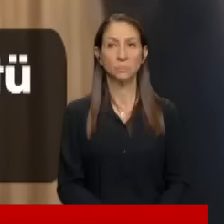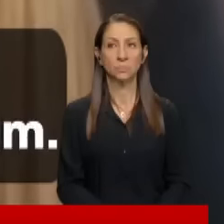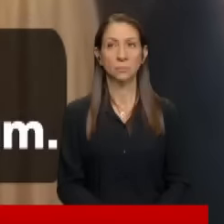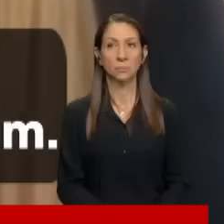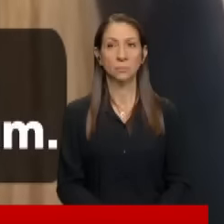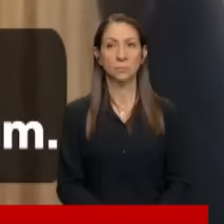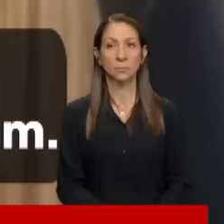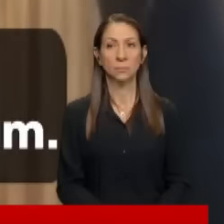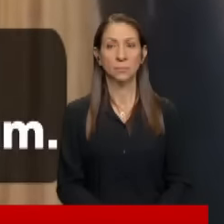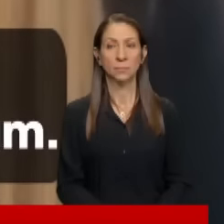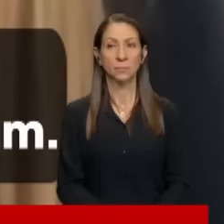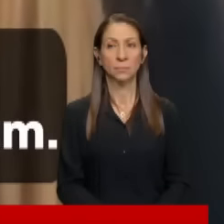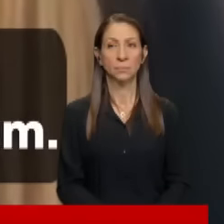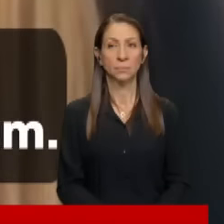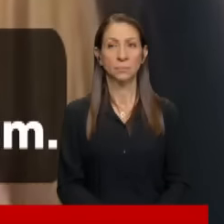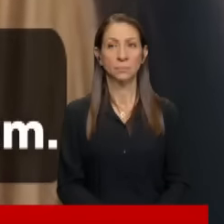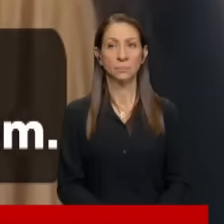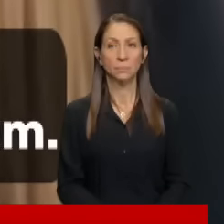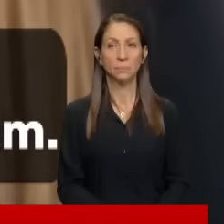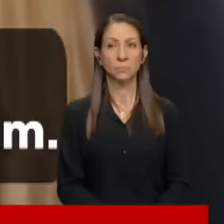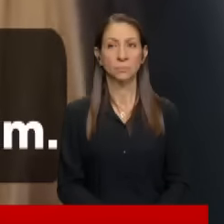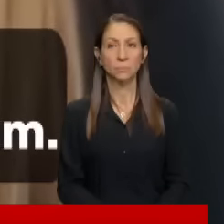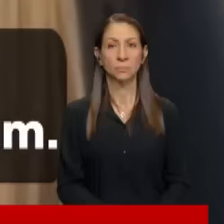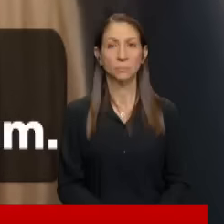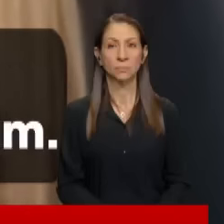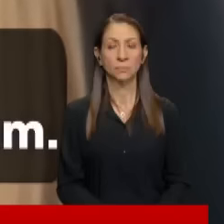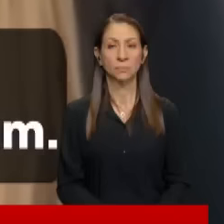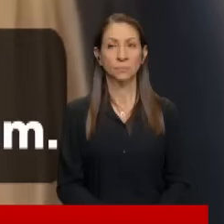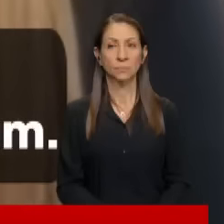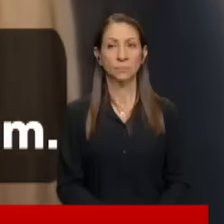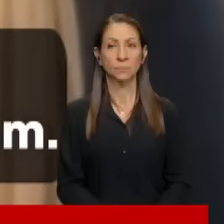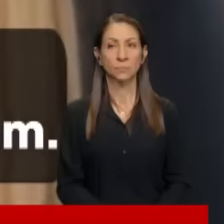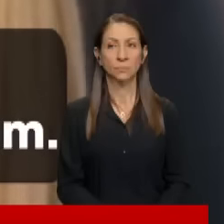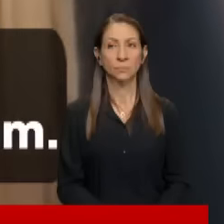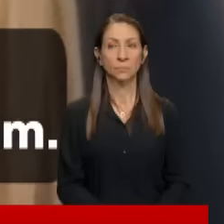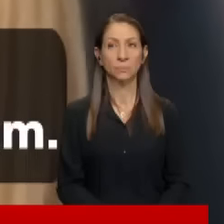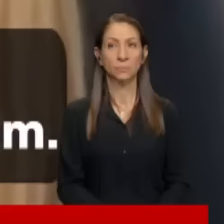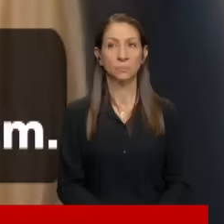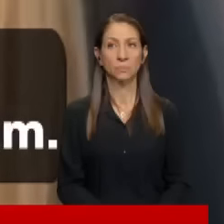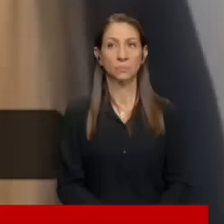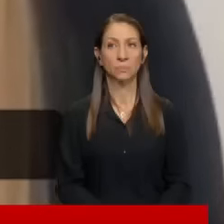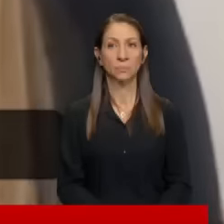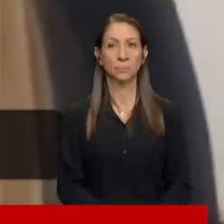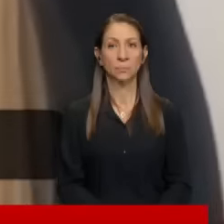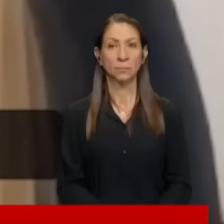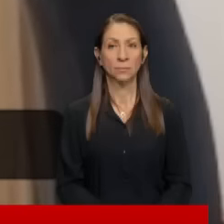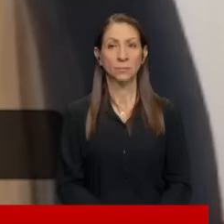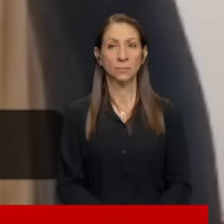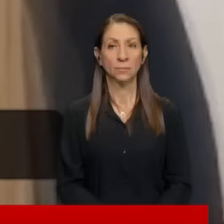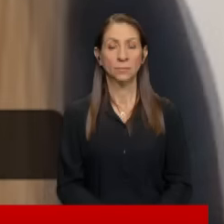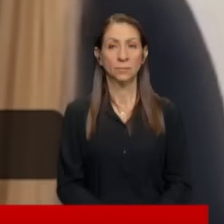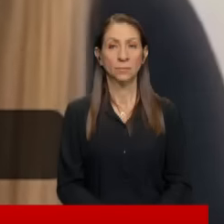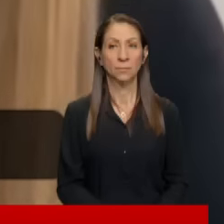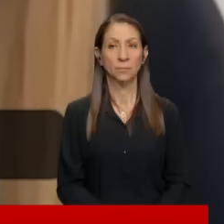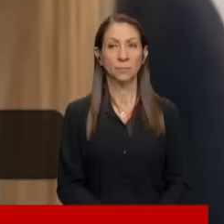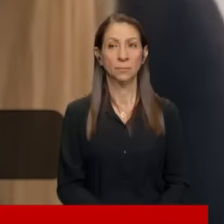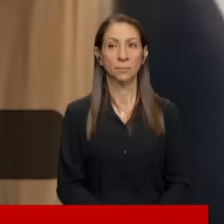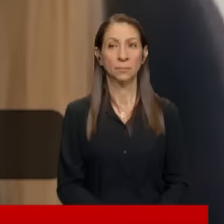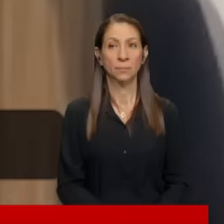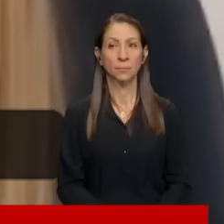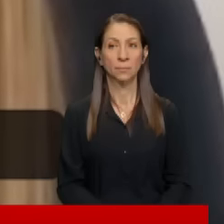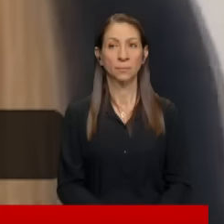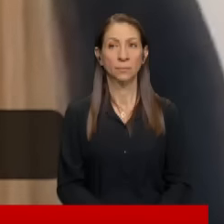yollarımız ya. Burası bir mahalle. Emin olun birçok köy yolu benim mahallemden daha düzgündür. Açık ve net söylüyorum. Yıl olmuş 2024. 17